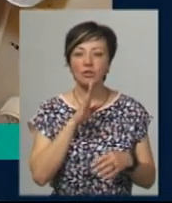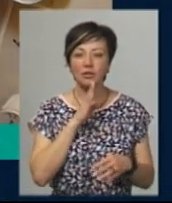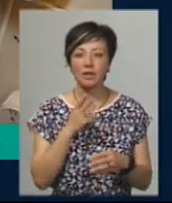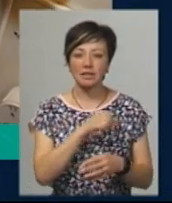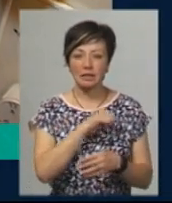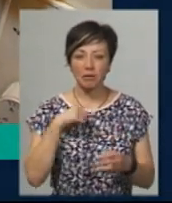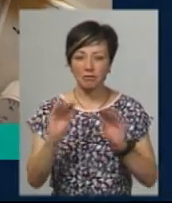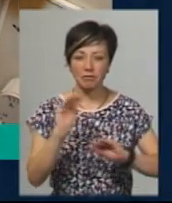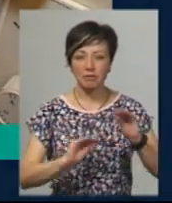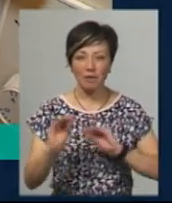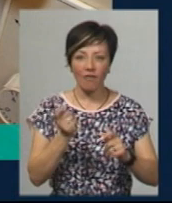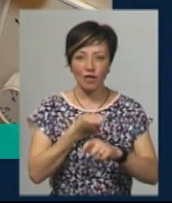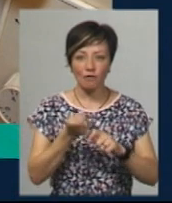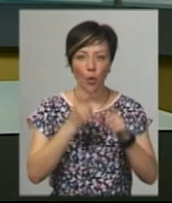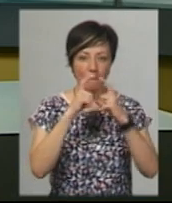оздоблює вишивкою маски.